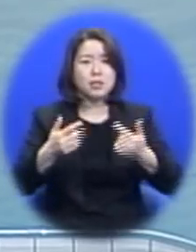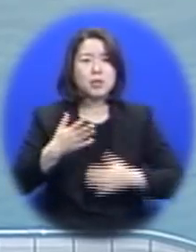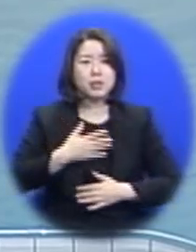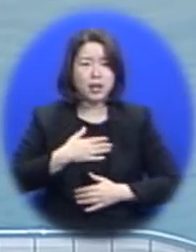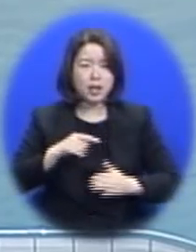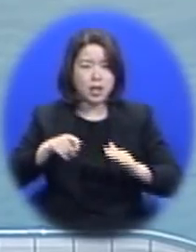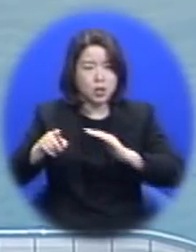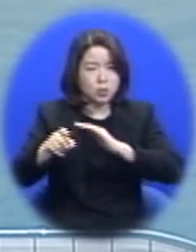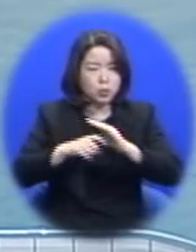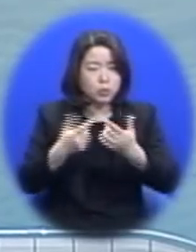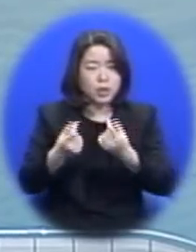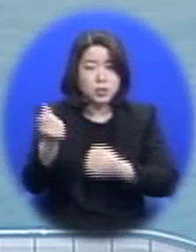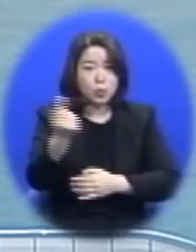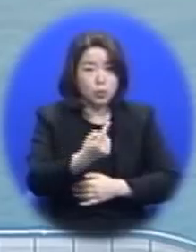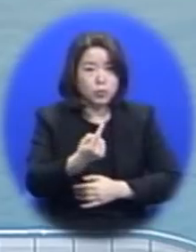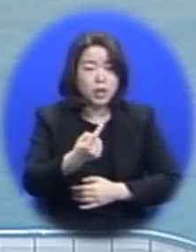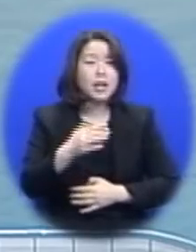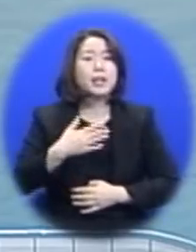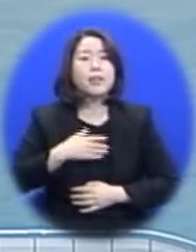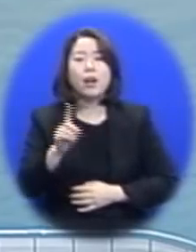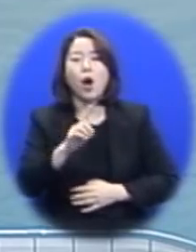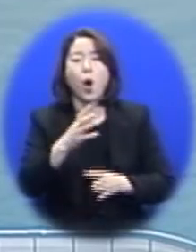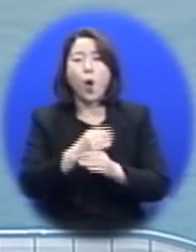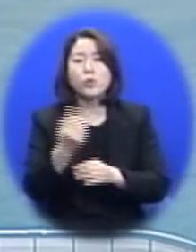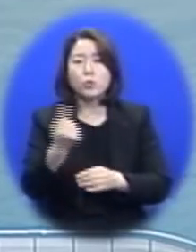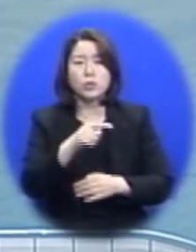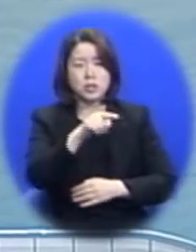어느 때에 내가 내게 올지를 너는 알지 못한다.